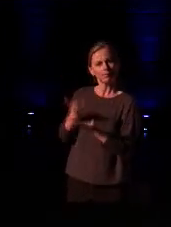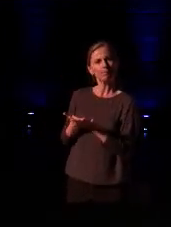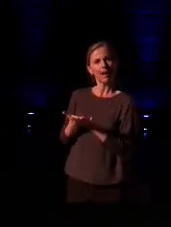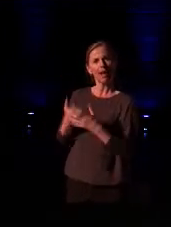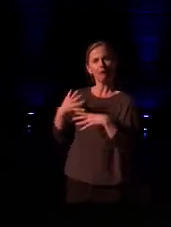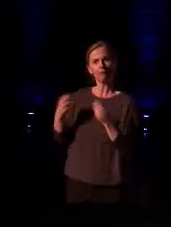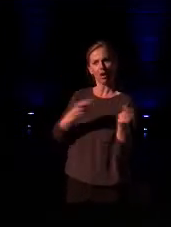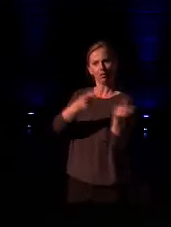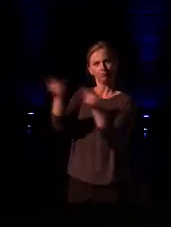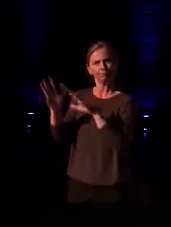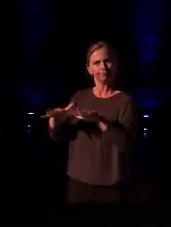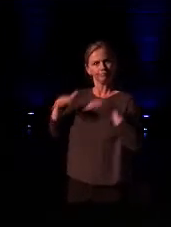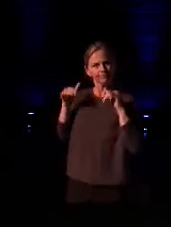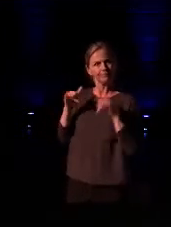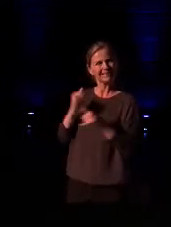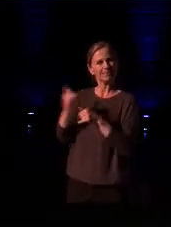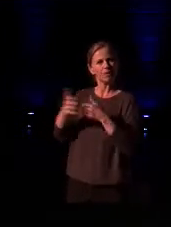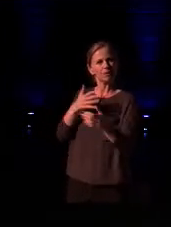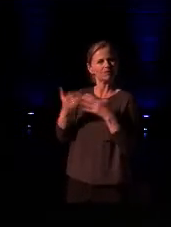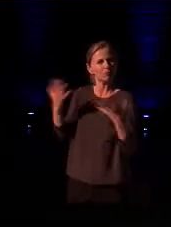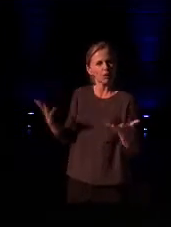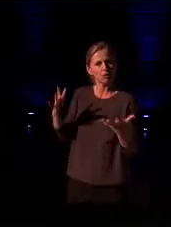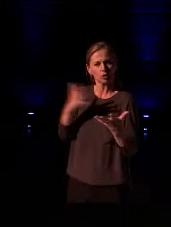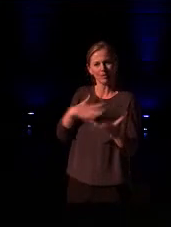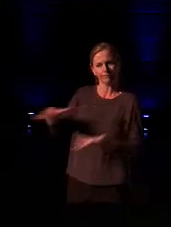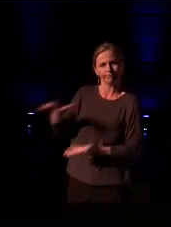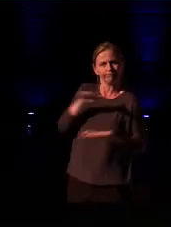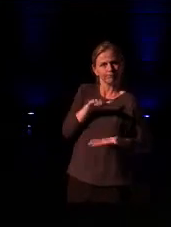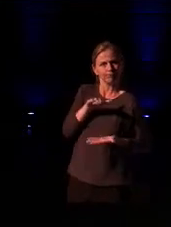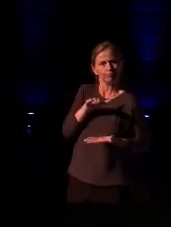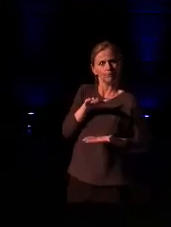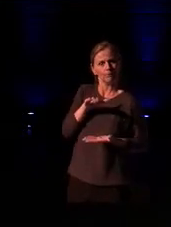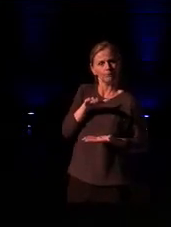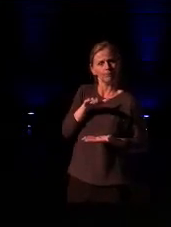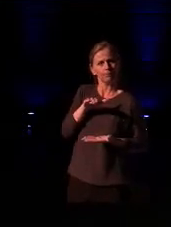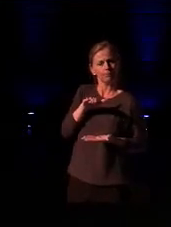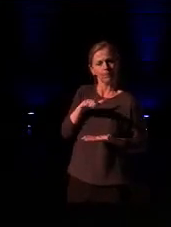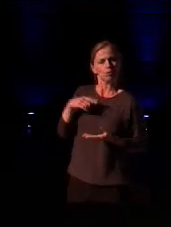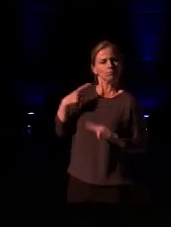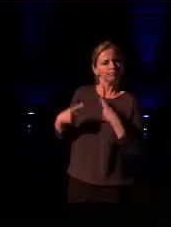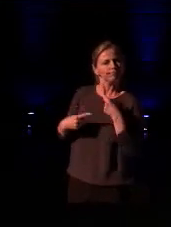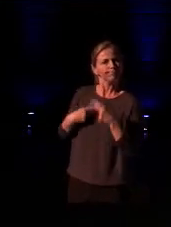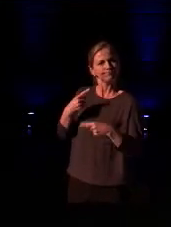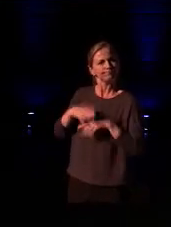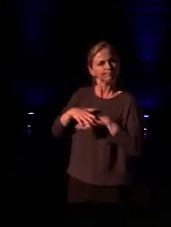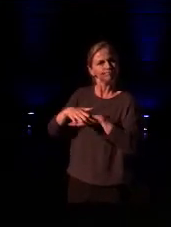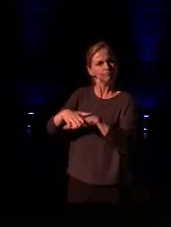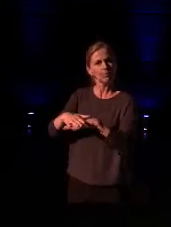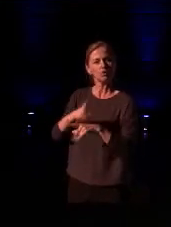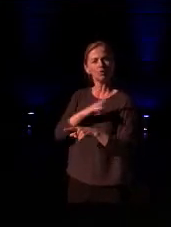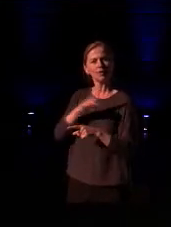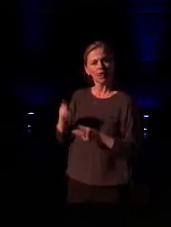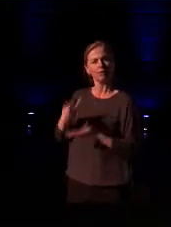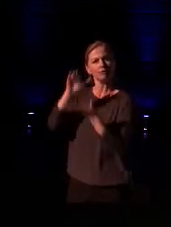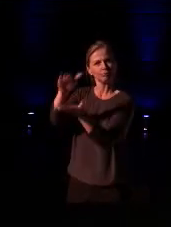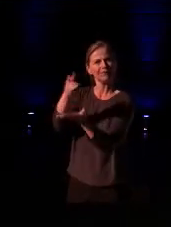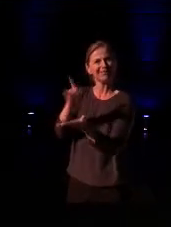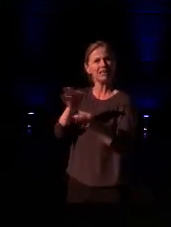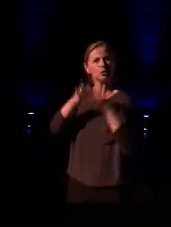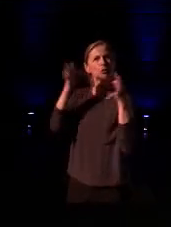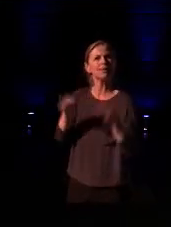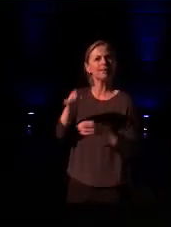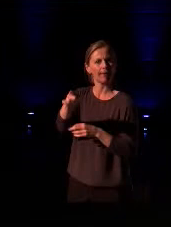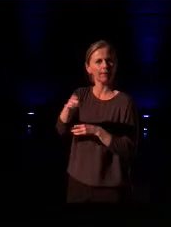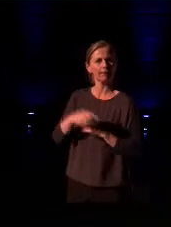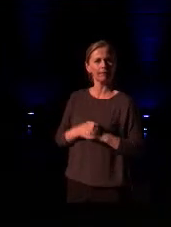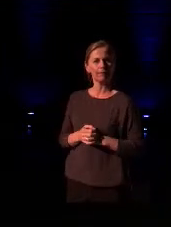fra dere i praksis, så vi kan ende opp med noe lite stund frem i tid, som vi kan gå til Stortinget med,